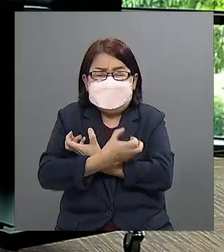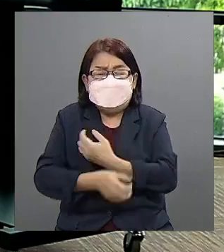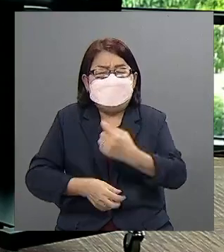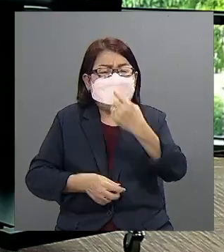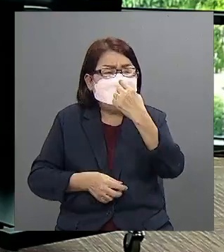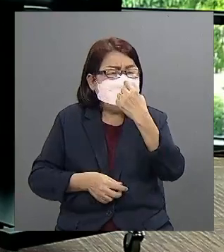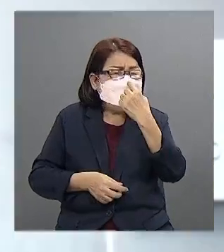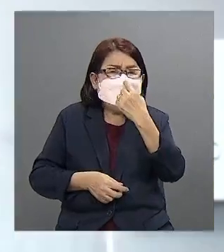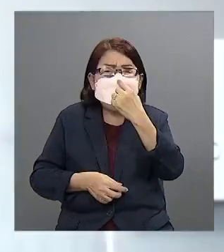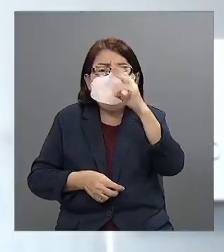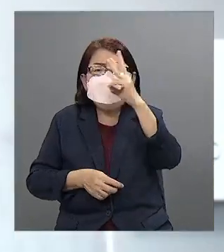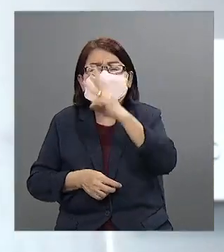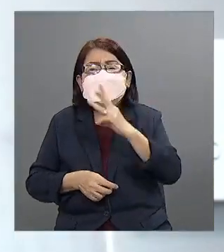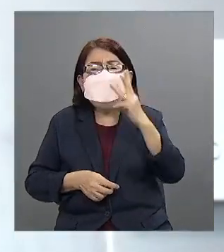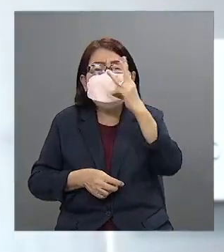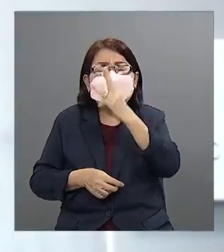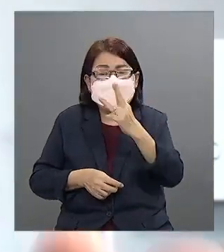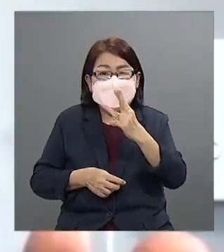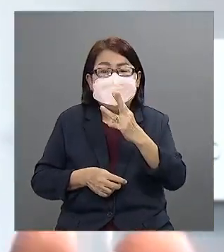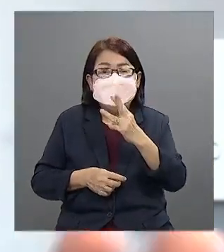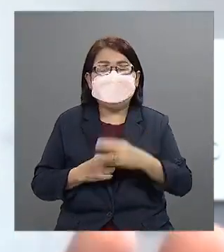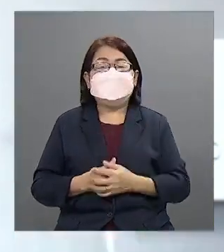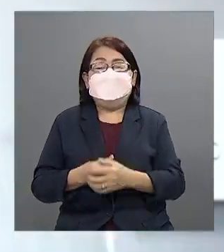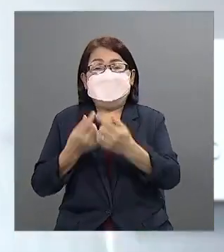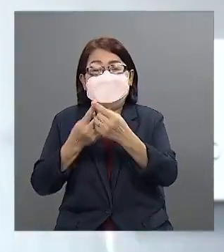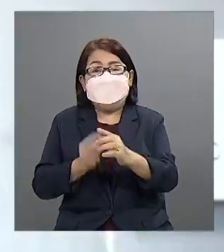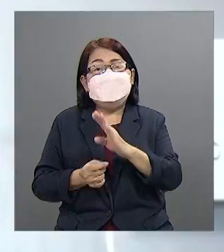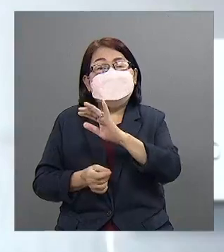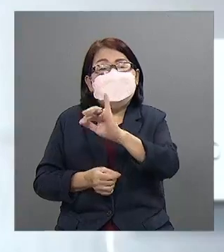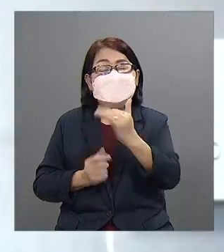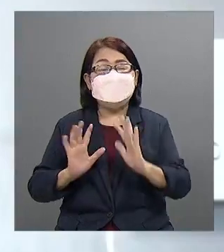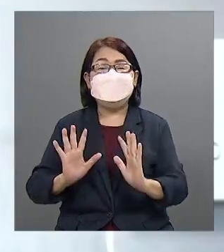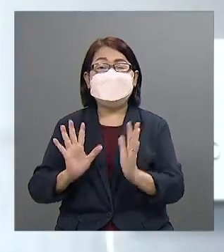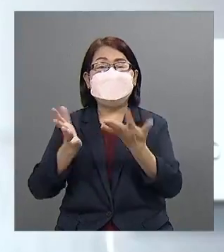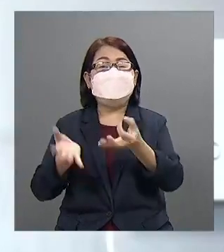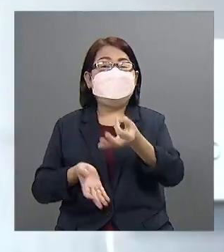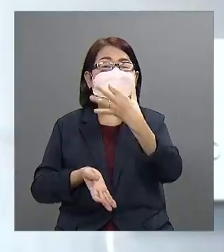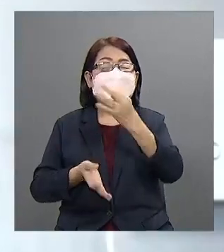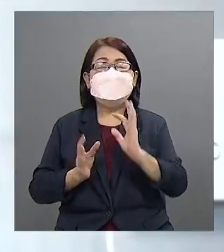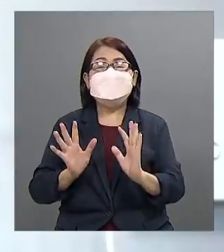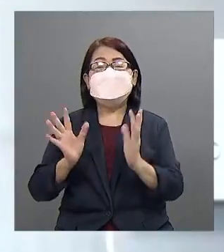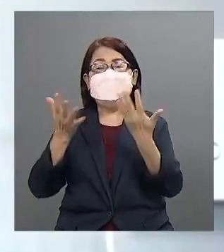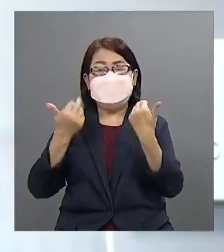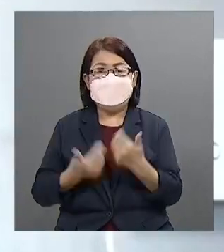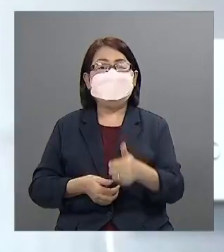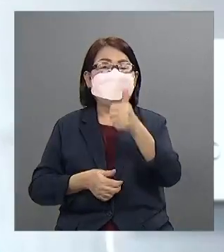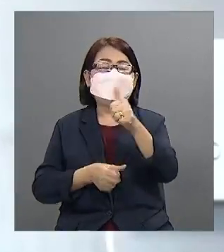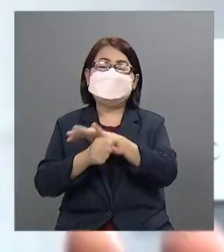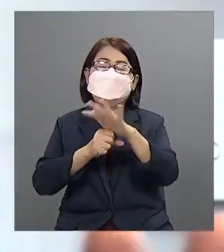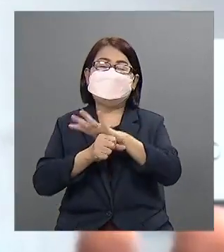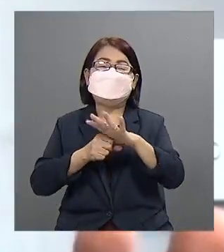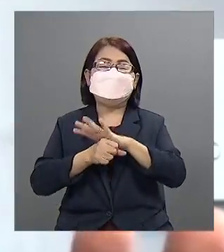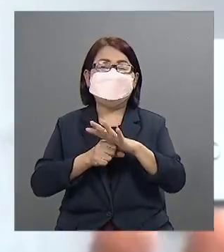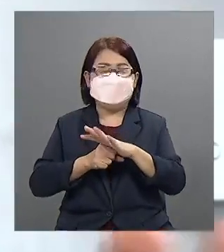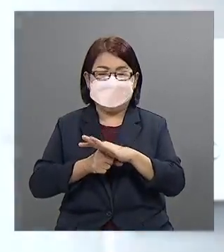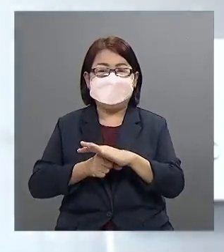การถ้าน้อยๆเนี่ยบางทีพออาการหายก็อาจจะไม่ได้ต้องทำการฟื้นฟูอะไรมากมายแต่ว่าในคน